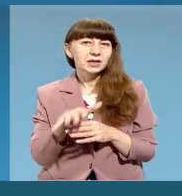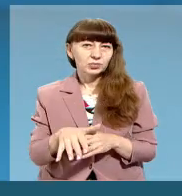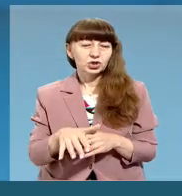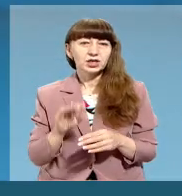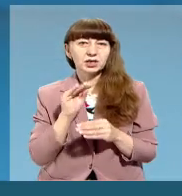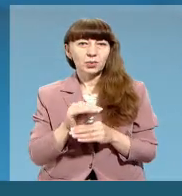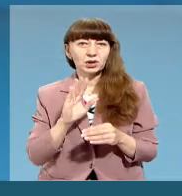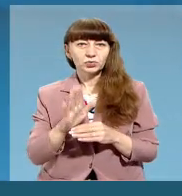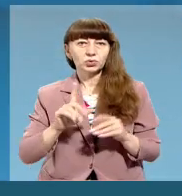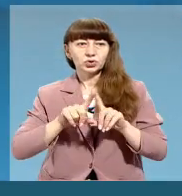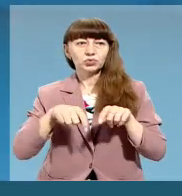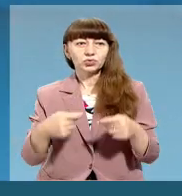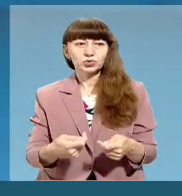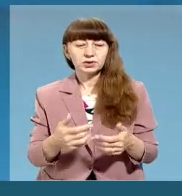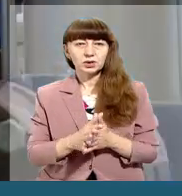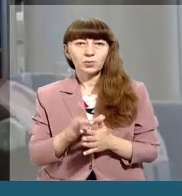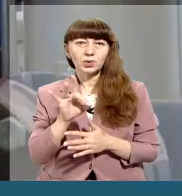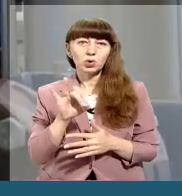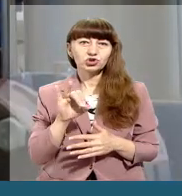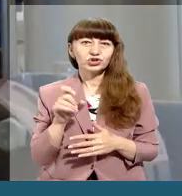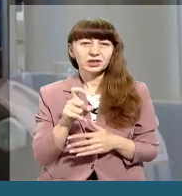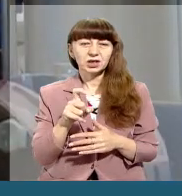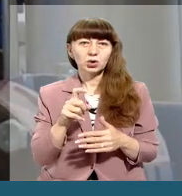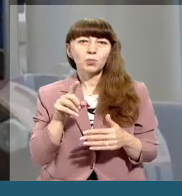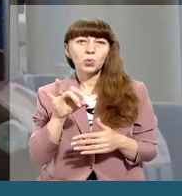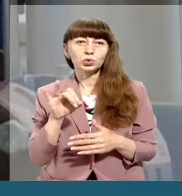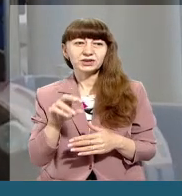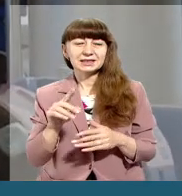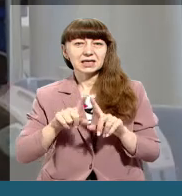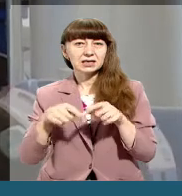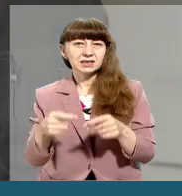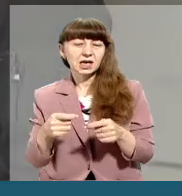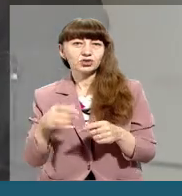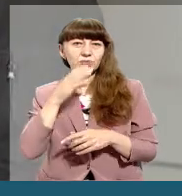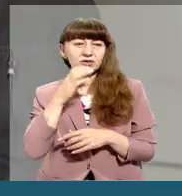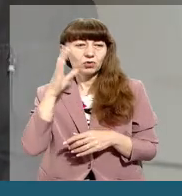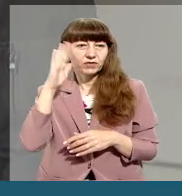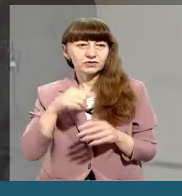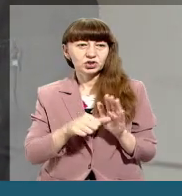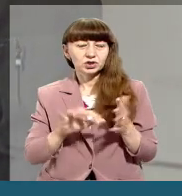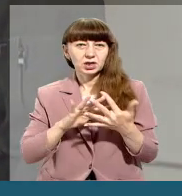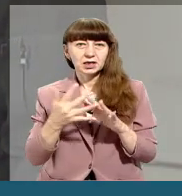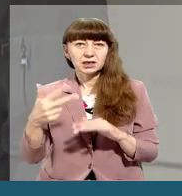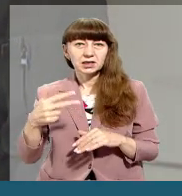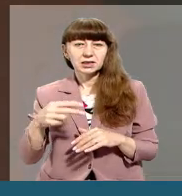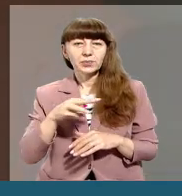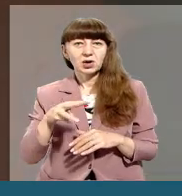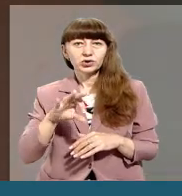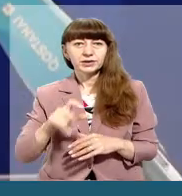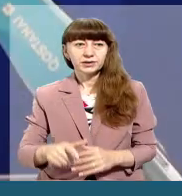Также дополнительно будут установлены блочно-модульные пункты раздачи питьевой воды еще в 6 селах на сумму 33 миллиона